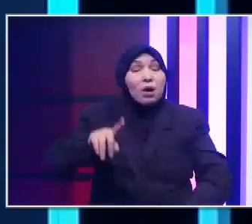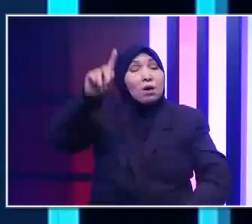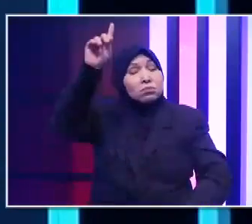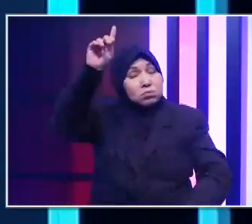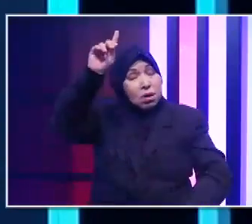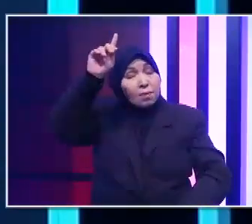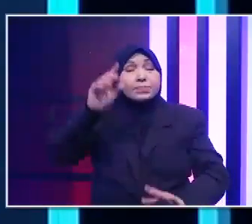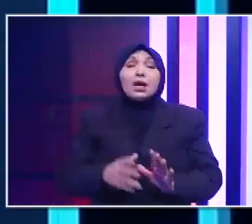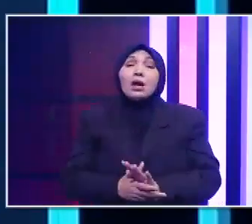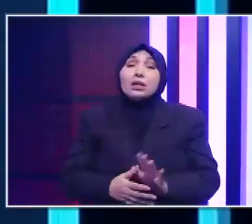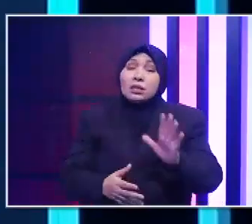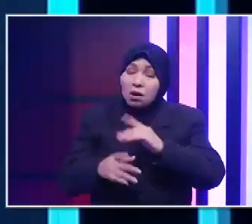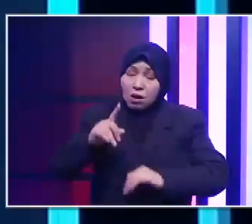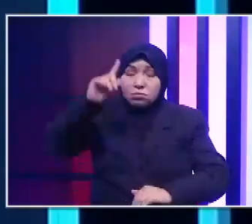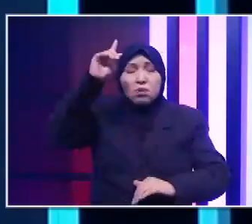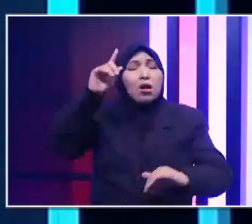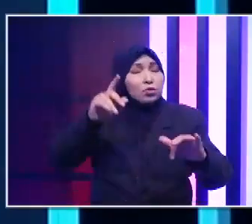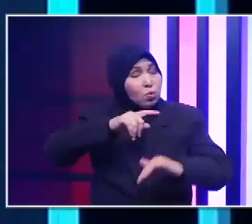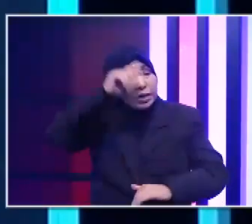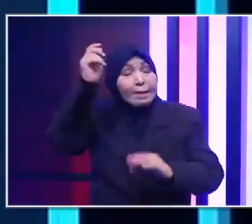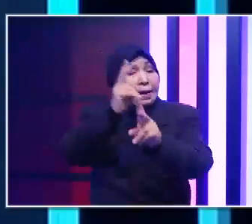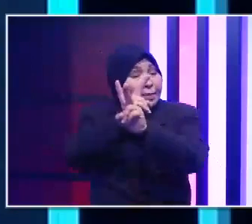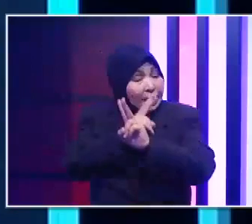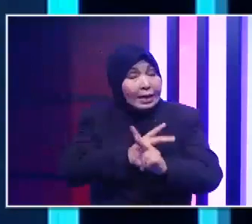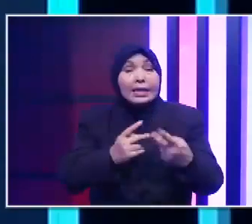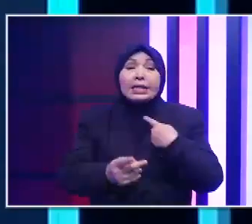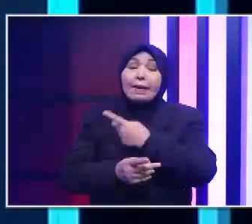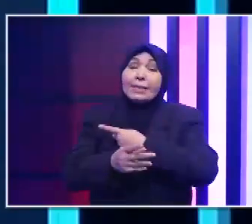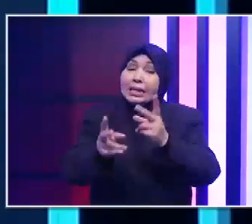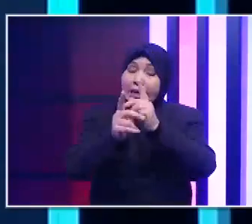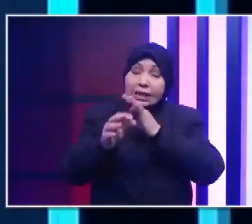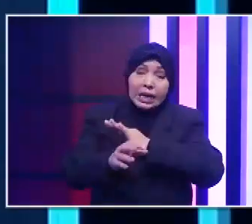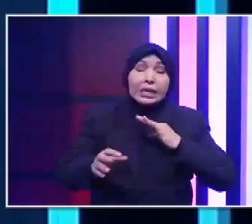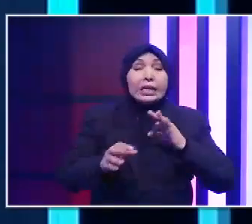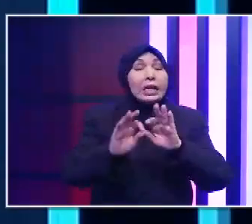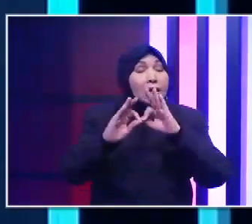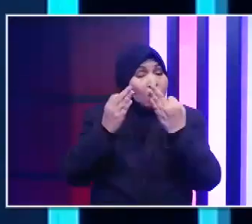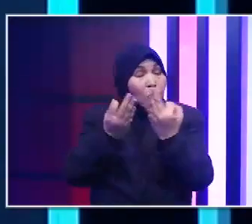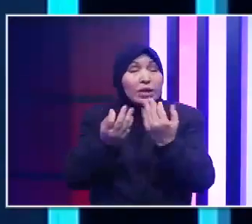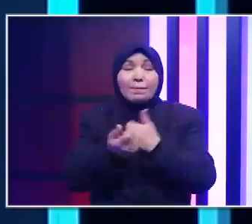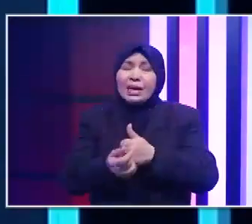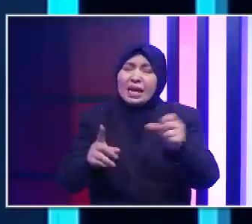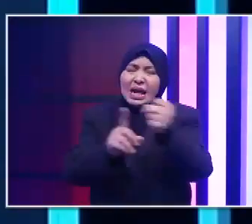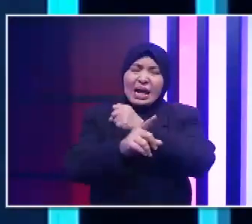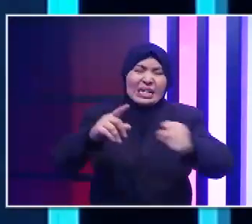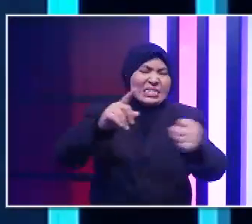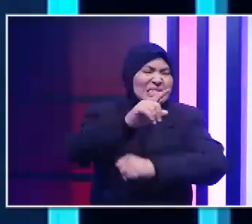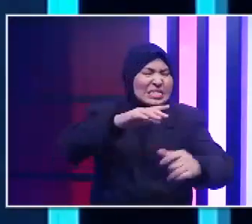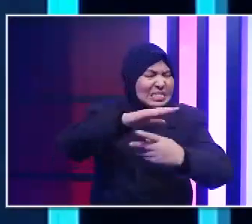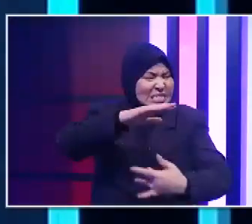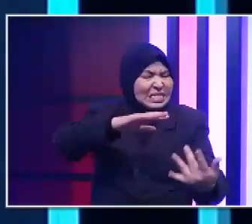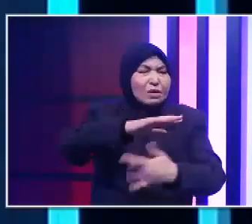kepada-mu ya Allah ya Allah Kamis Prihadi telah kami dan keluarga kami the pada Azzam ragu ya Allah ya Allah peliharalah